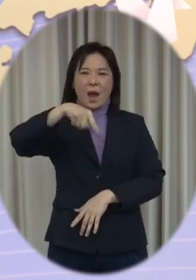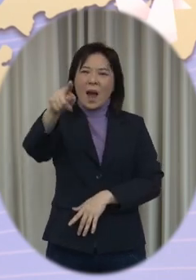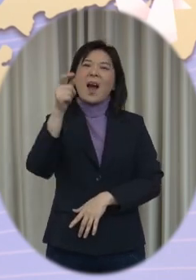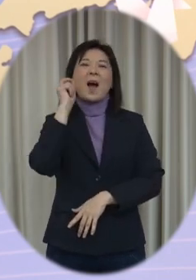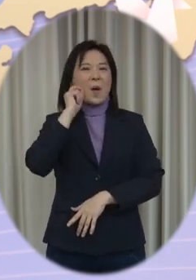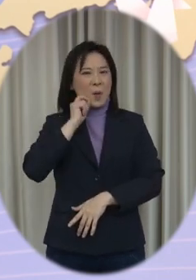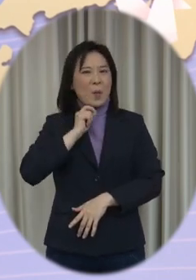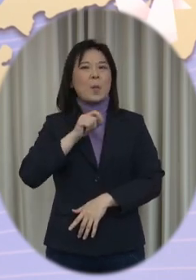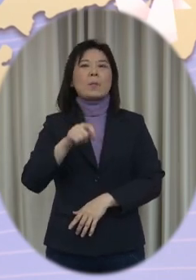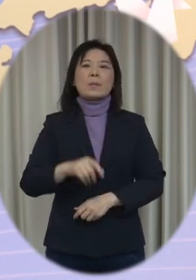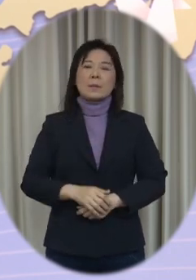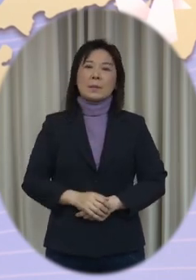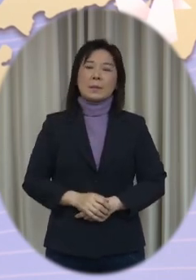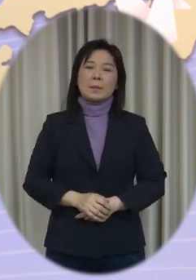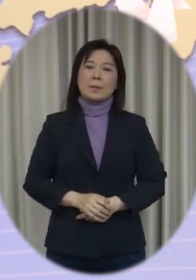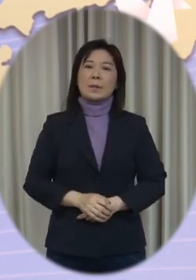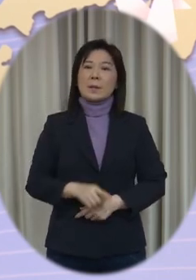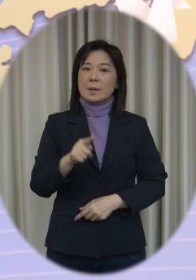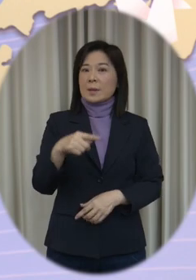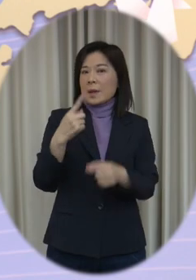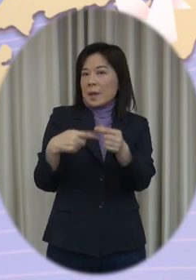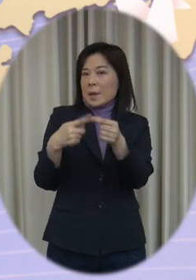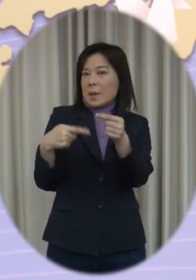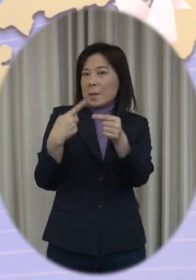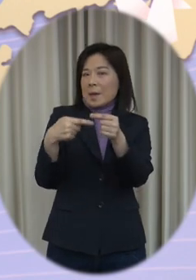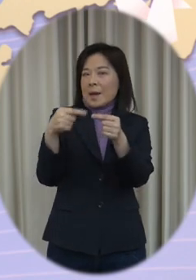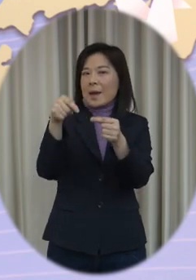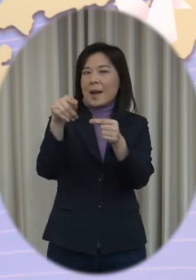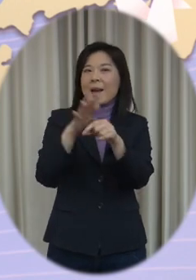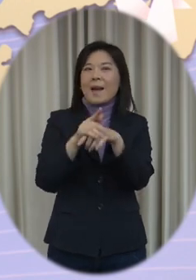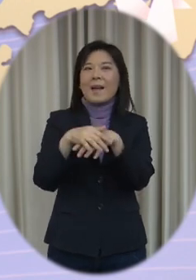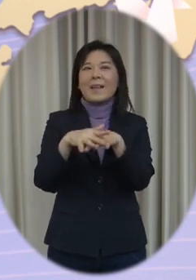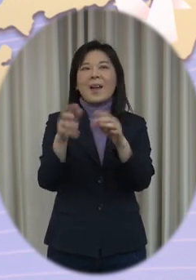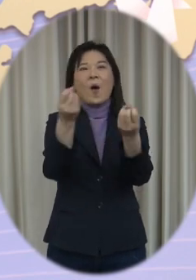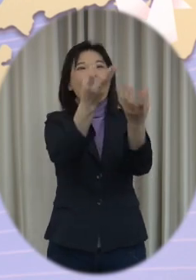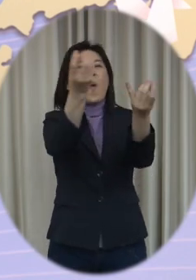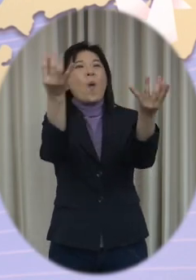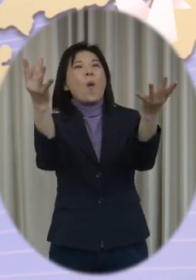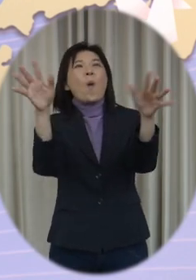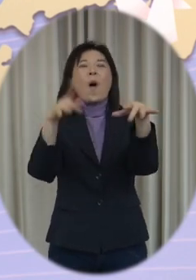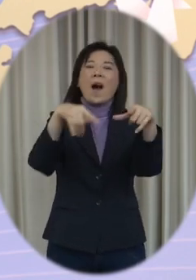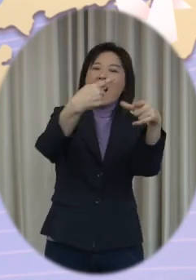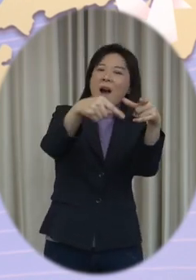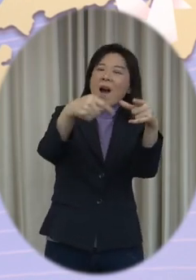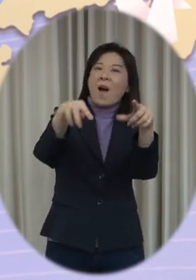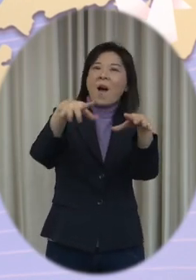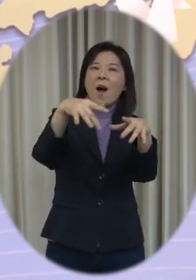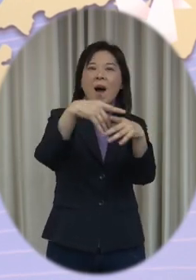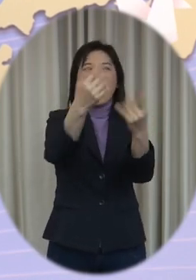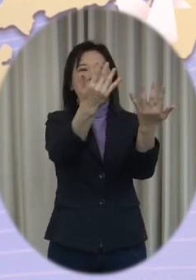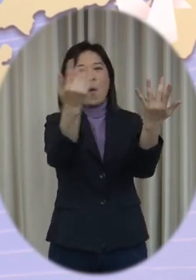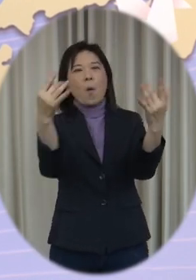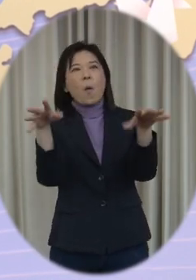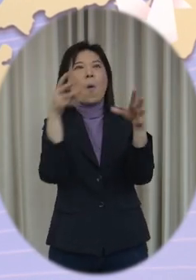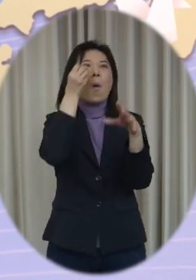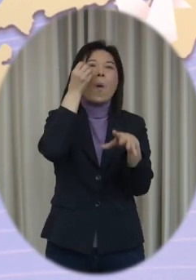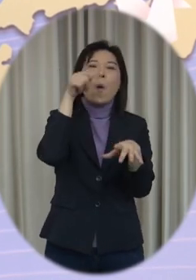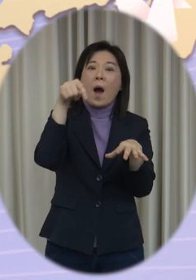选地区，尤其每年的赏樱赏枫的季节，热门班机更是一票难